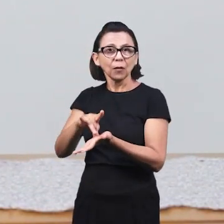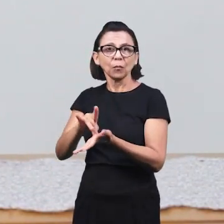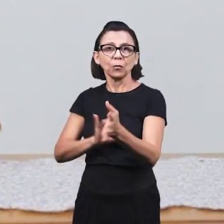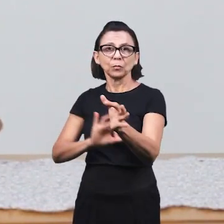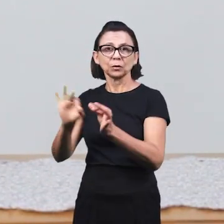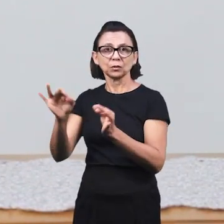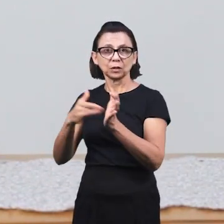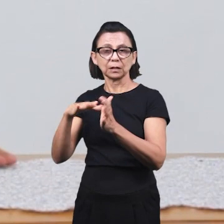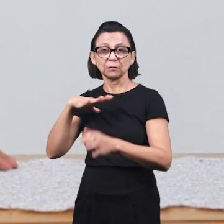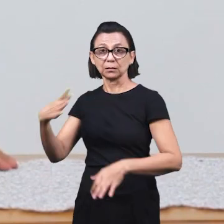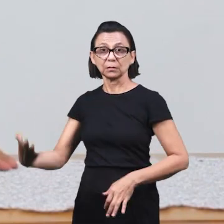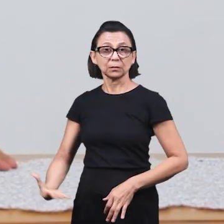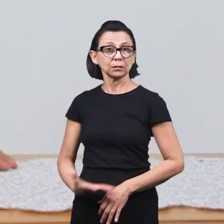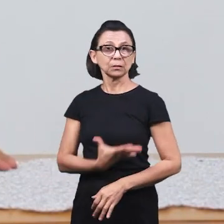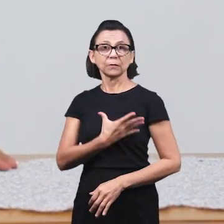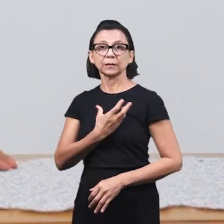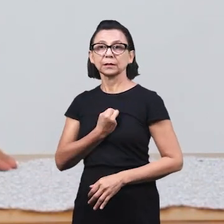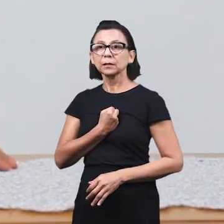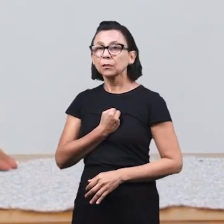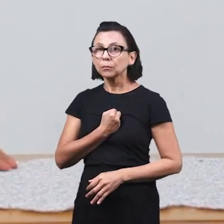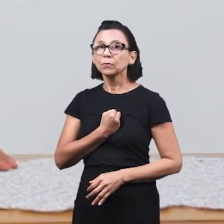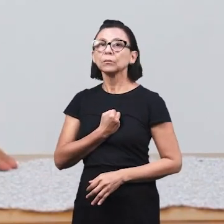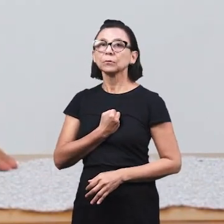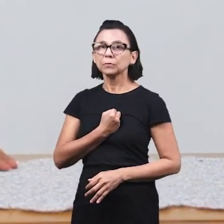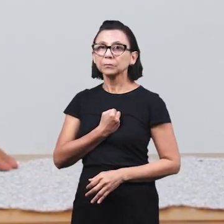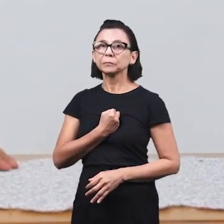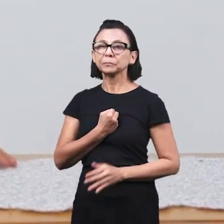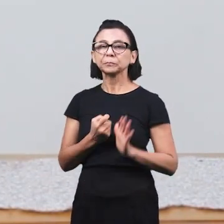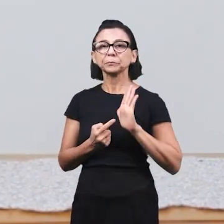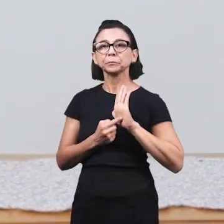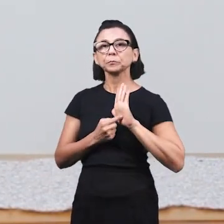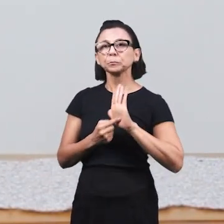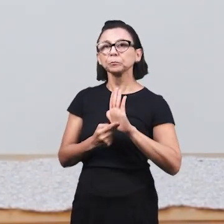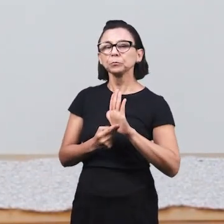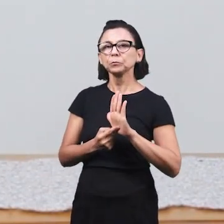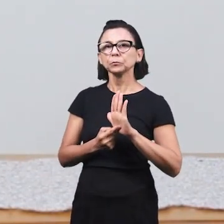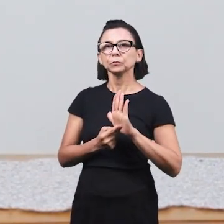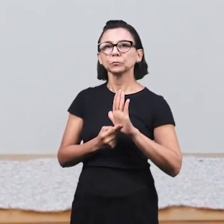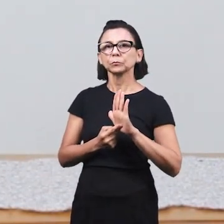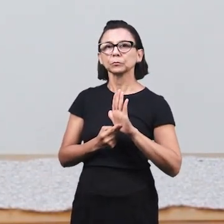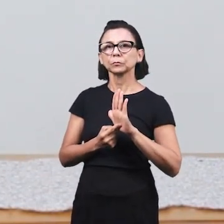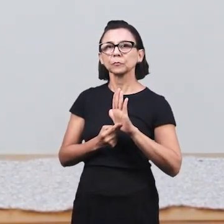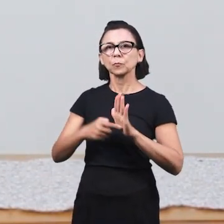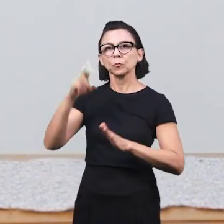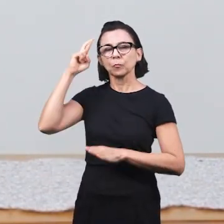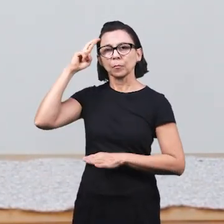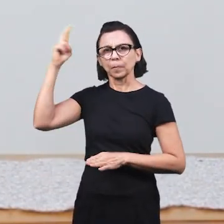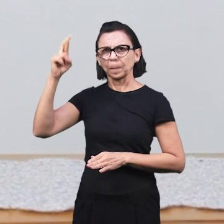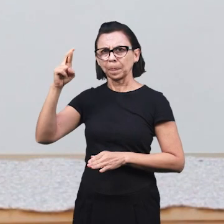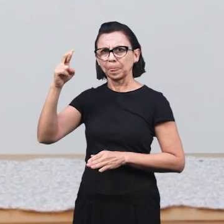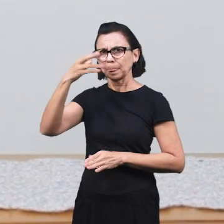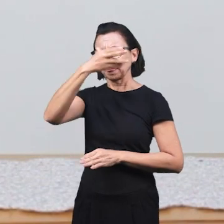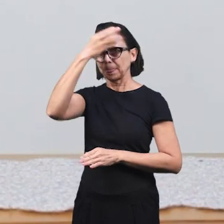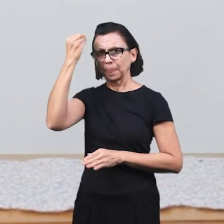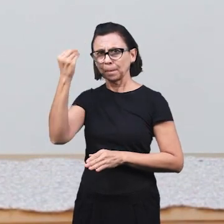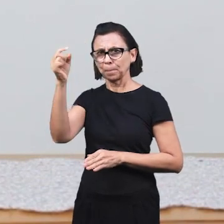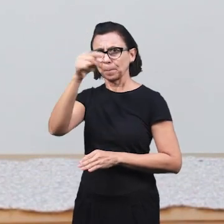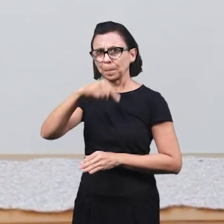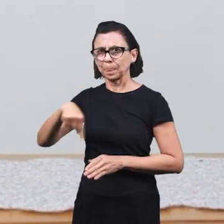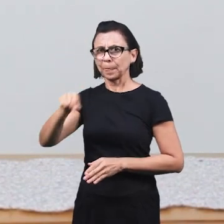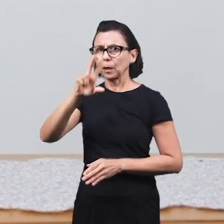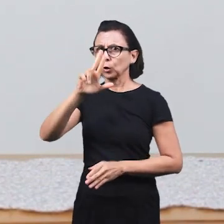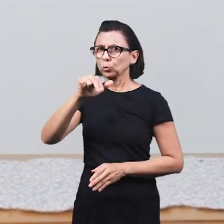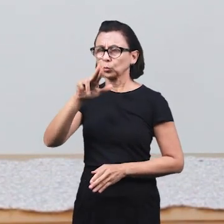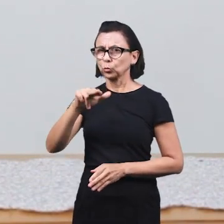ограниченность делотворения. И работа искупления, она доступна нам. И мы